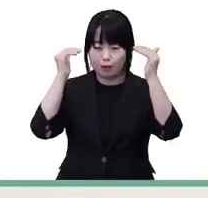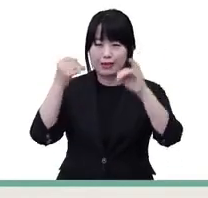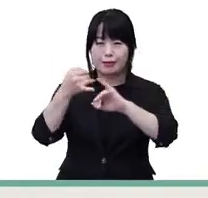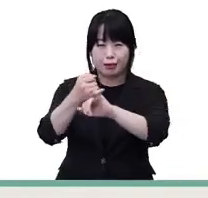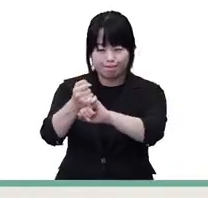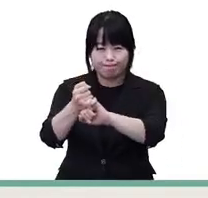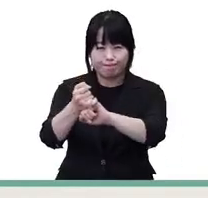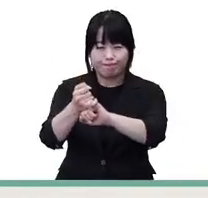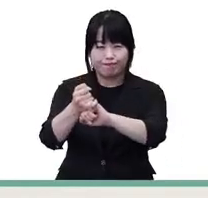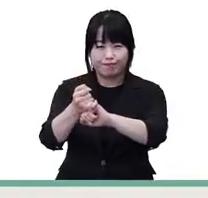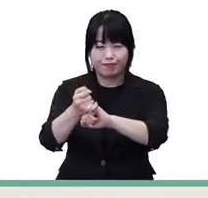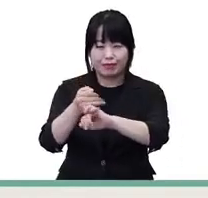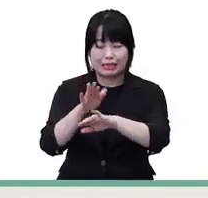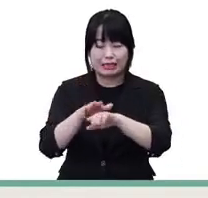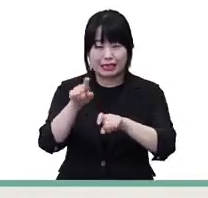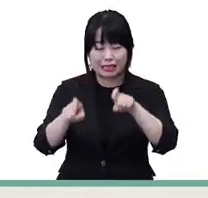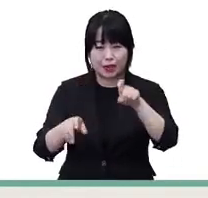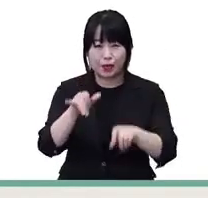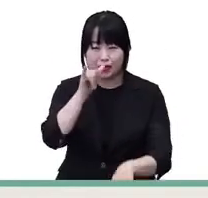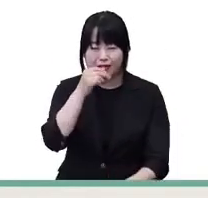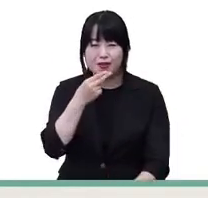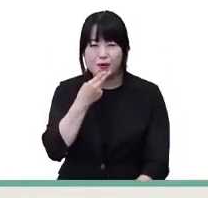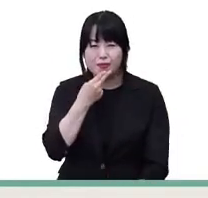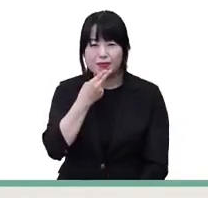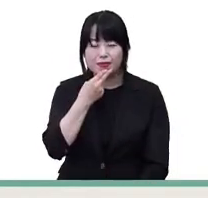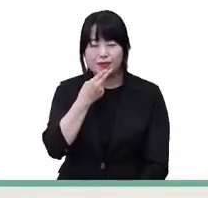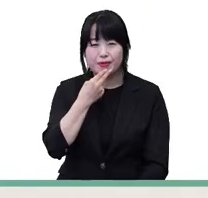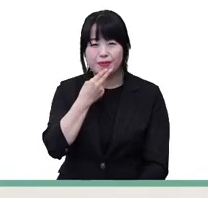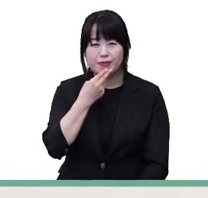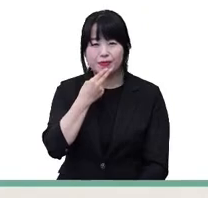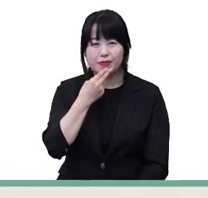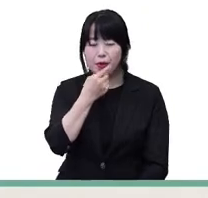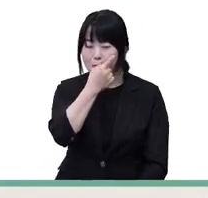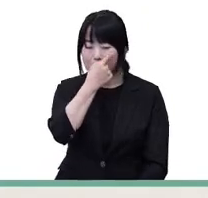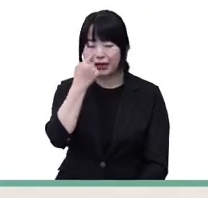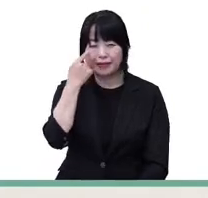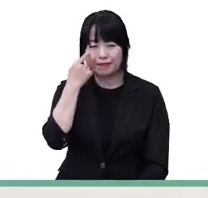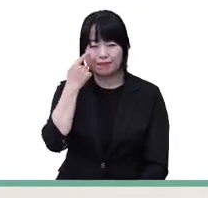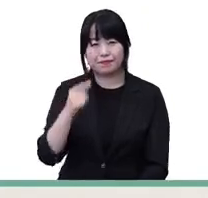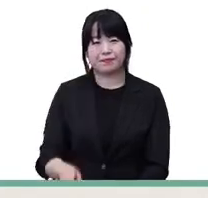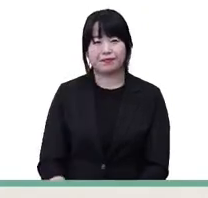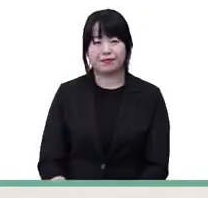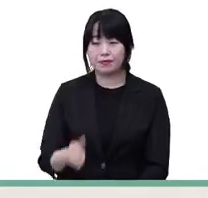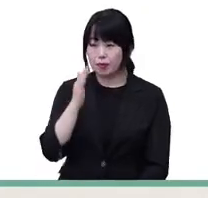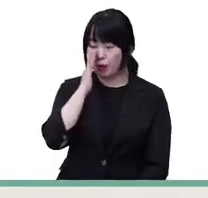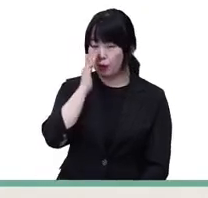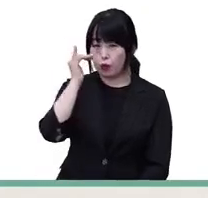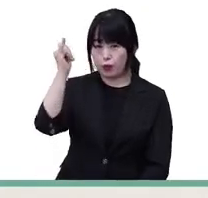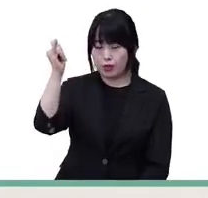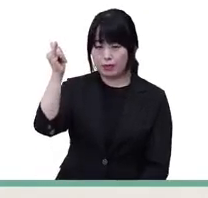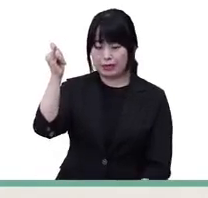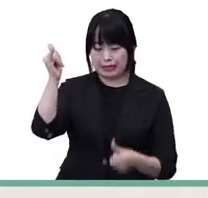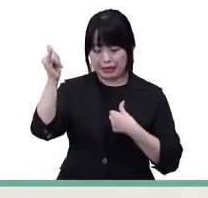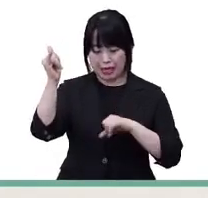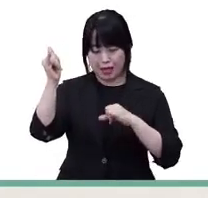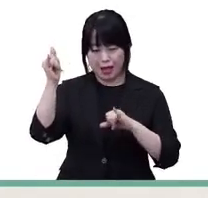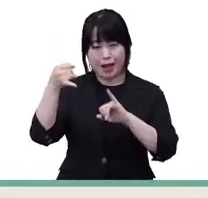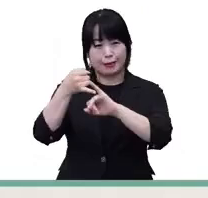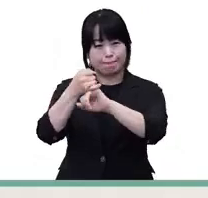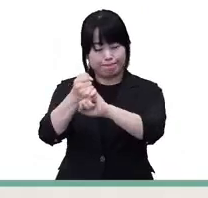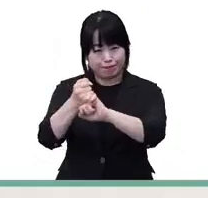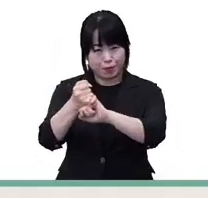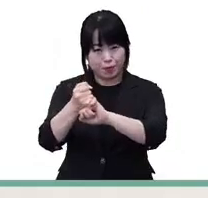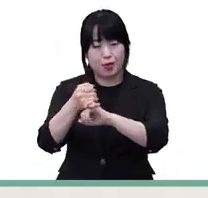약속을 지켰었는지, 그러니까 부모님들이 아이가 약속을 지켰을 때 그